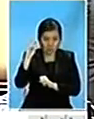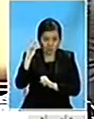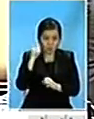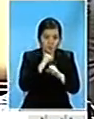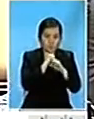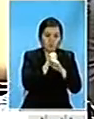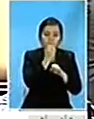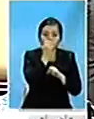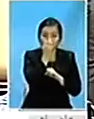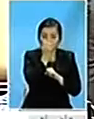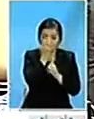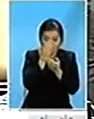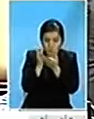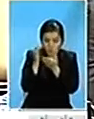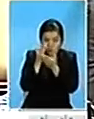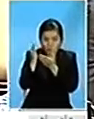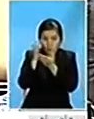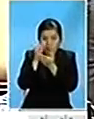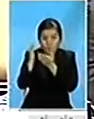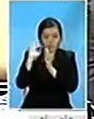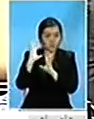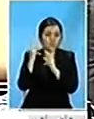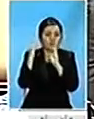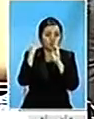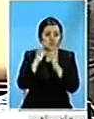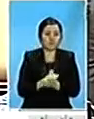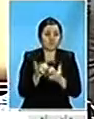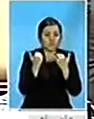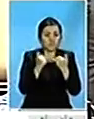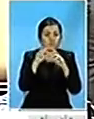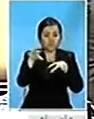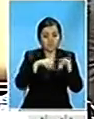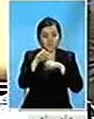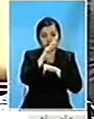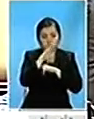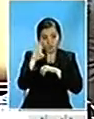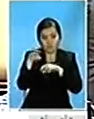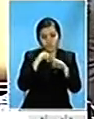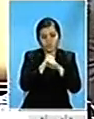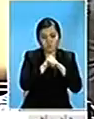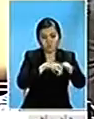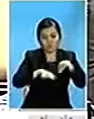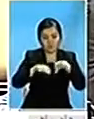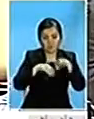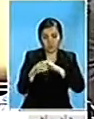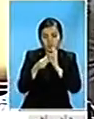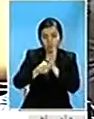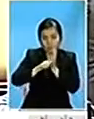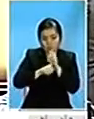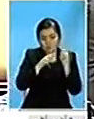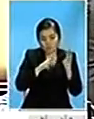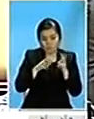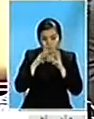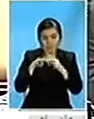ดอกเบี้ยเพื่อที่จะจ่ายหนี้สาธารณะก้อนนี้อีกต่อไปเพราะเราได้มีระบบการบริหารจัดการหนี้สาธารณะจำนวนดังกล่าวด้วยวิธี